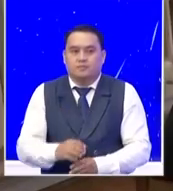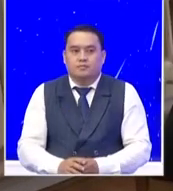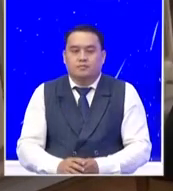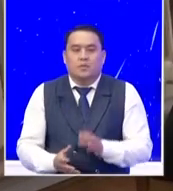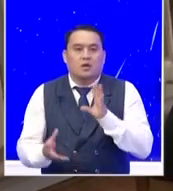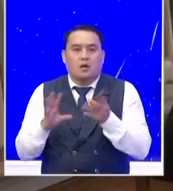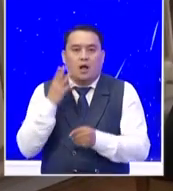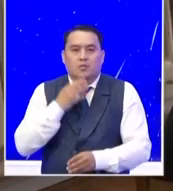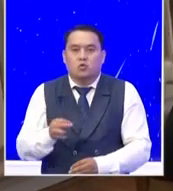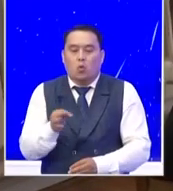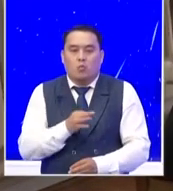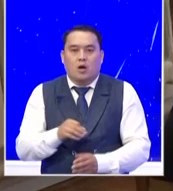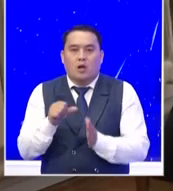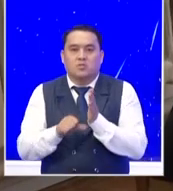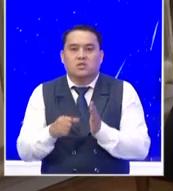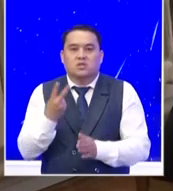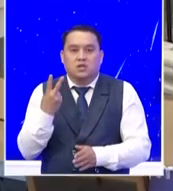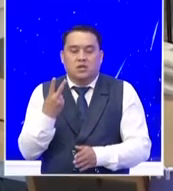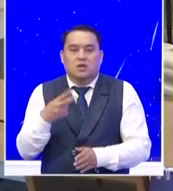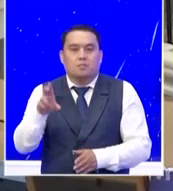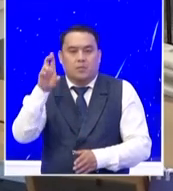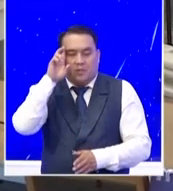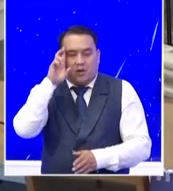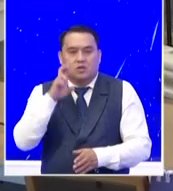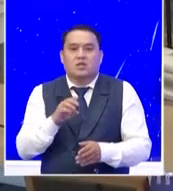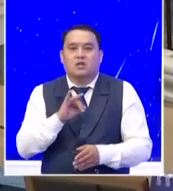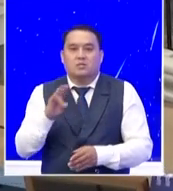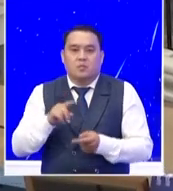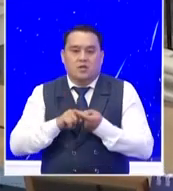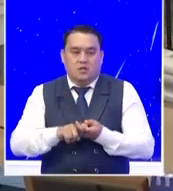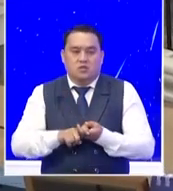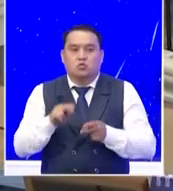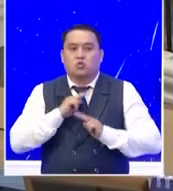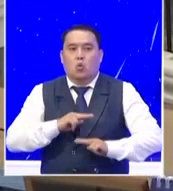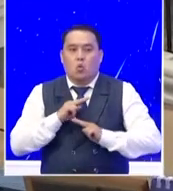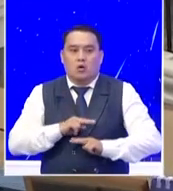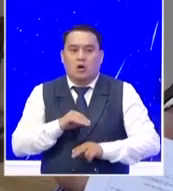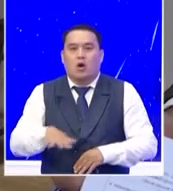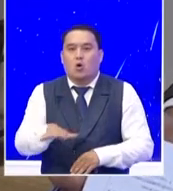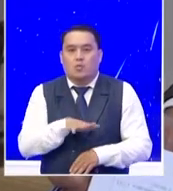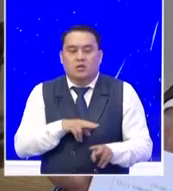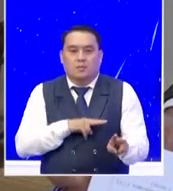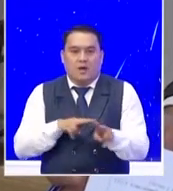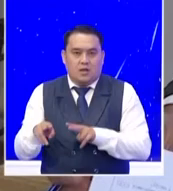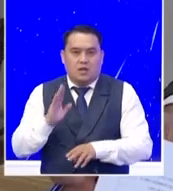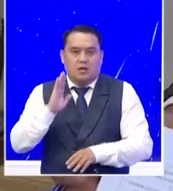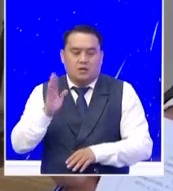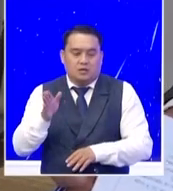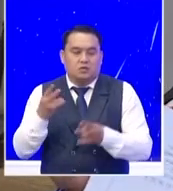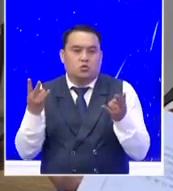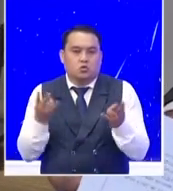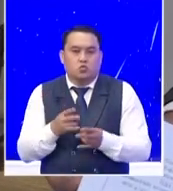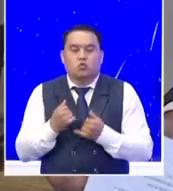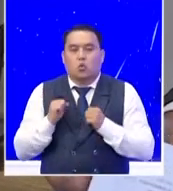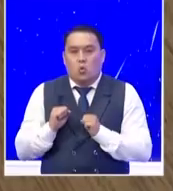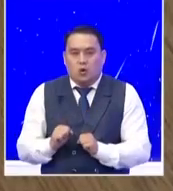Жалпы Алматы облысында 62 мемлекеттік инспектор бар. Олар 17 ерекше қорғалатын аумақты бақылайды. Қажет жағдайда